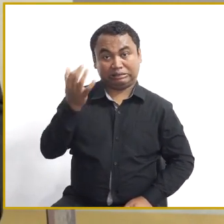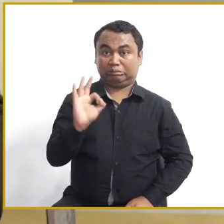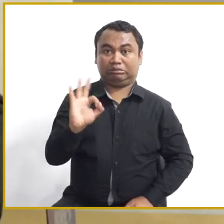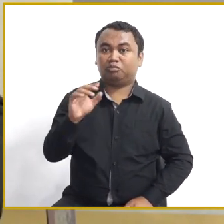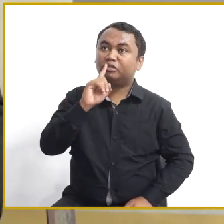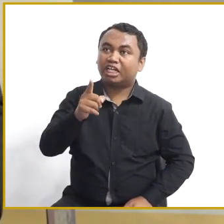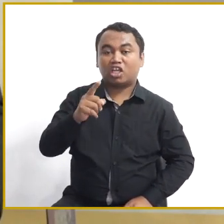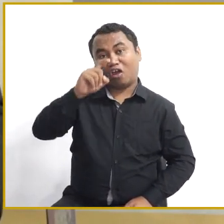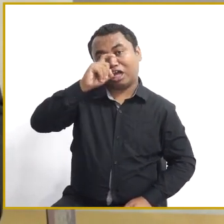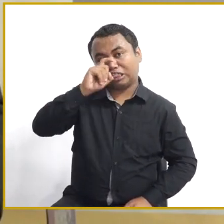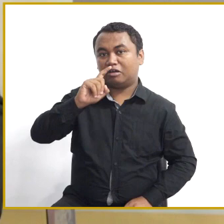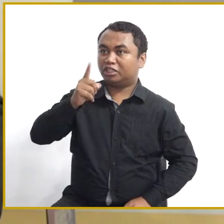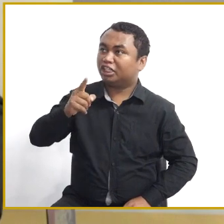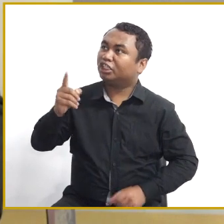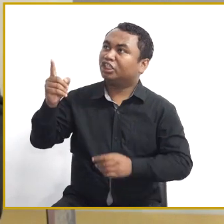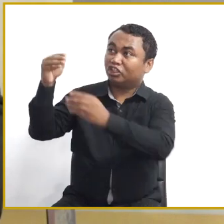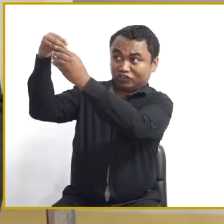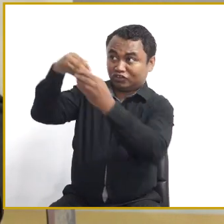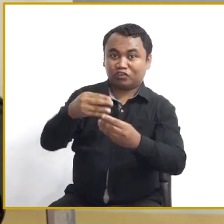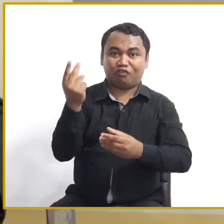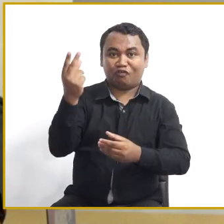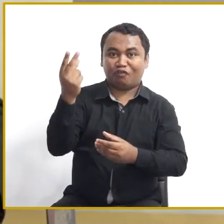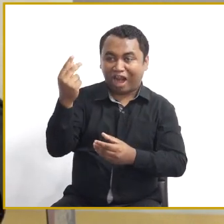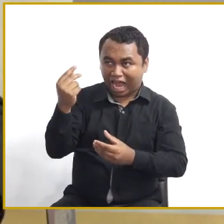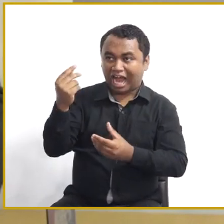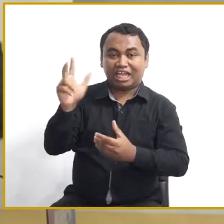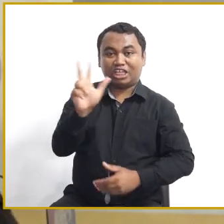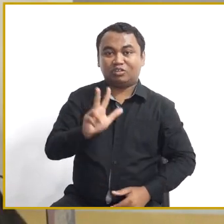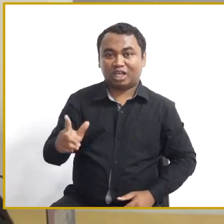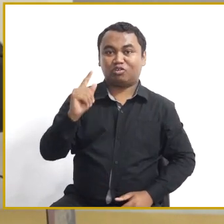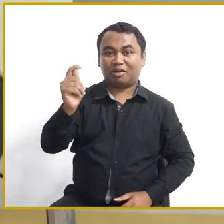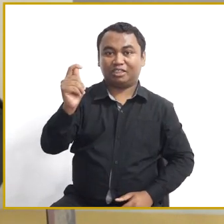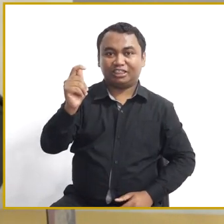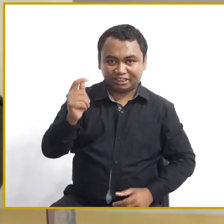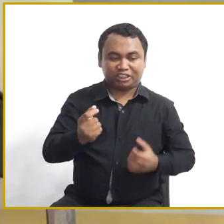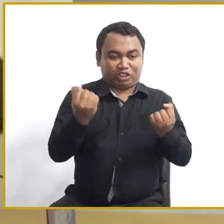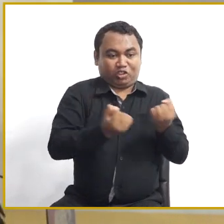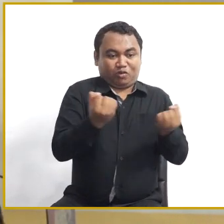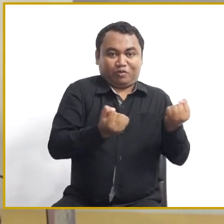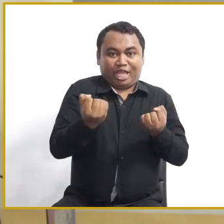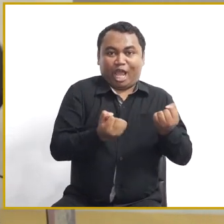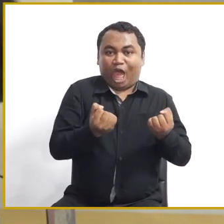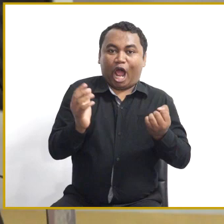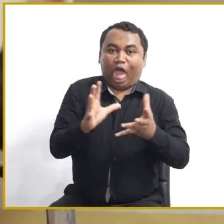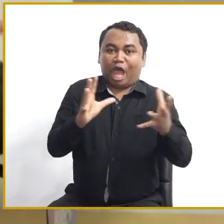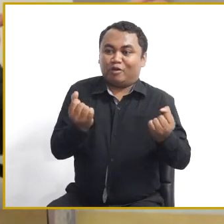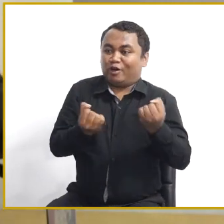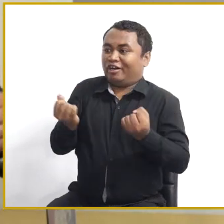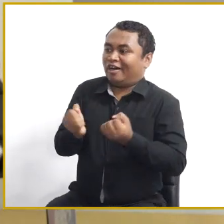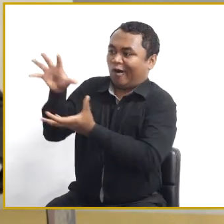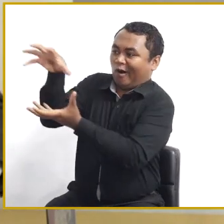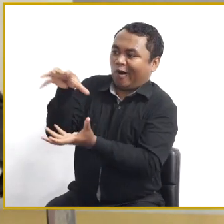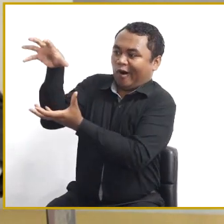nahatonga 300 millions de dollars teny vato dia nitsenaina tamin'ny camion le vola devise 300 millions de dollars dia noentina